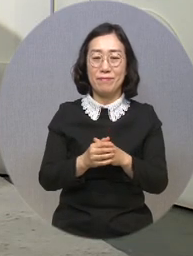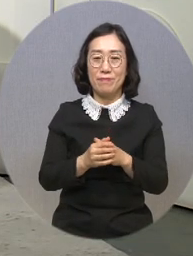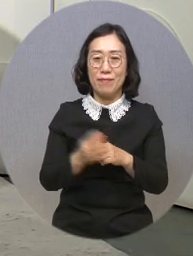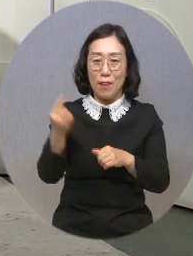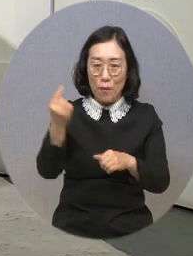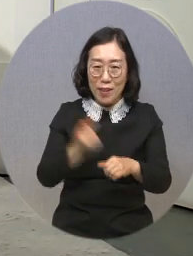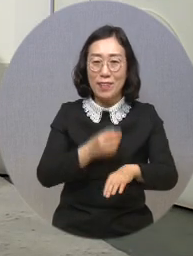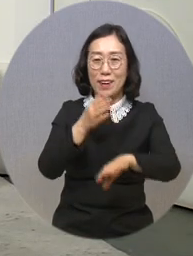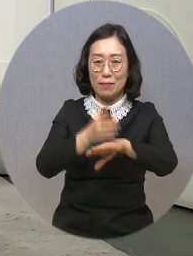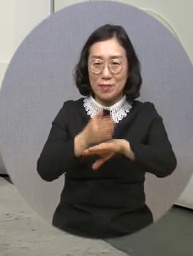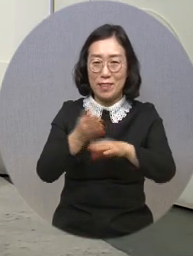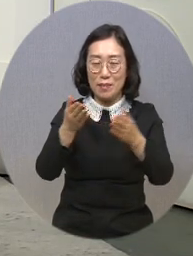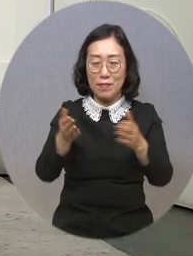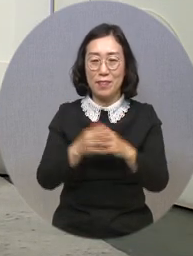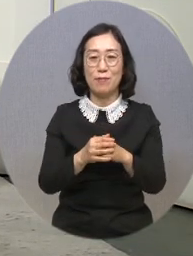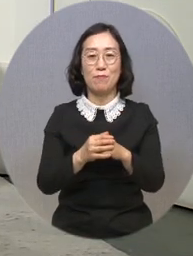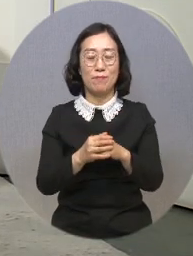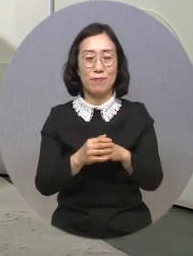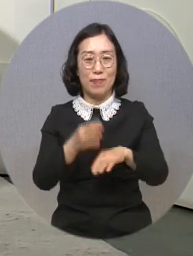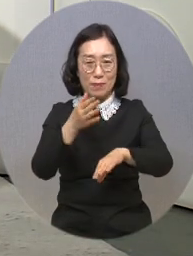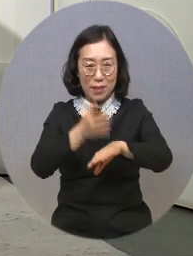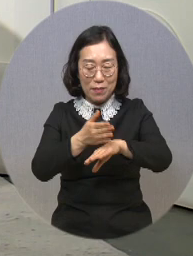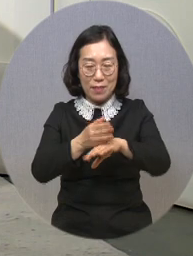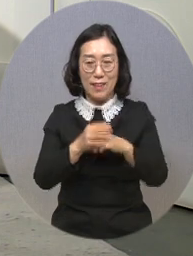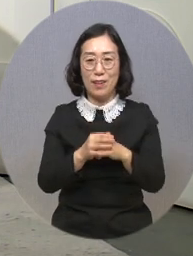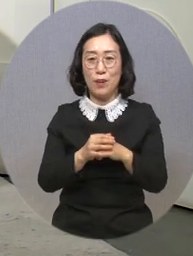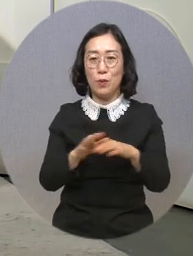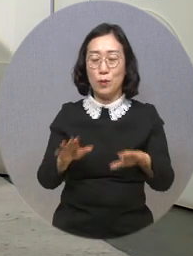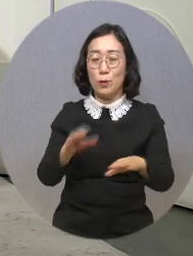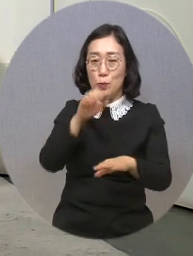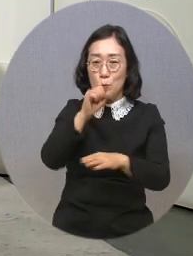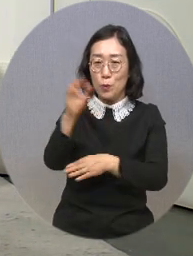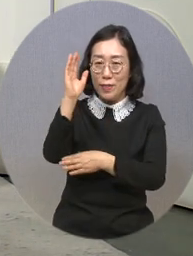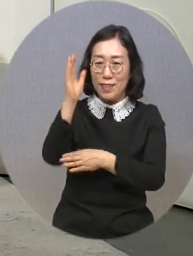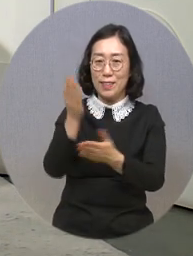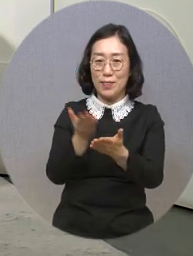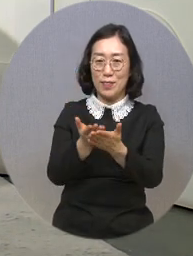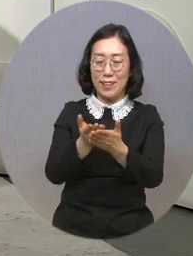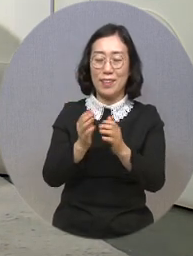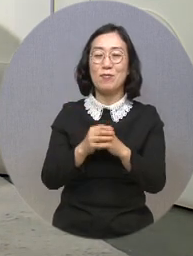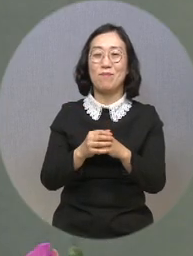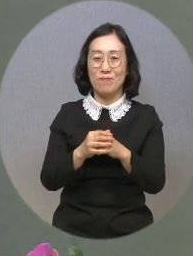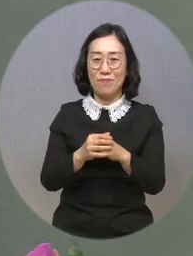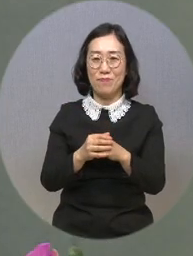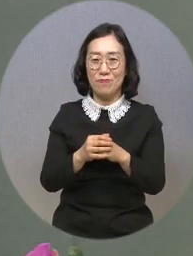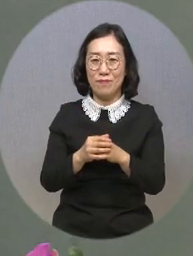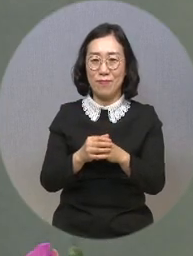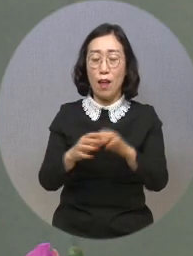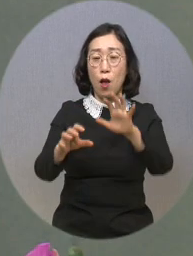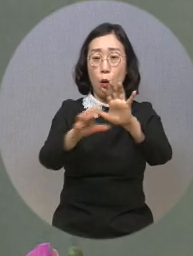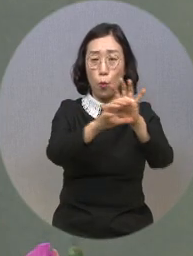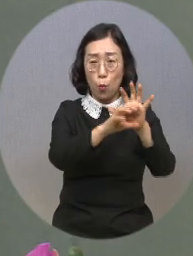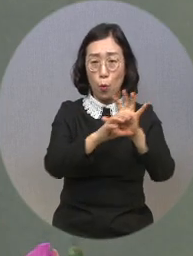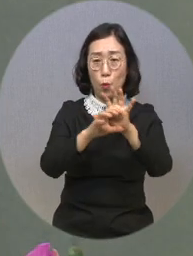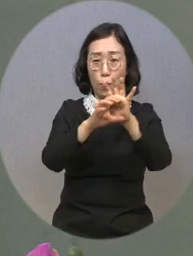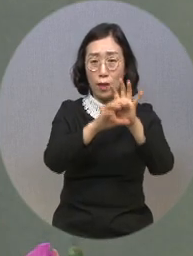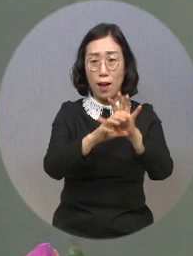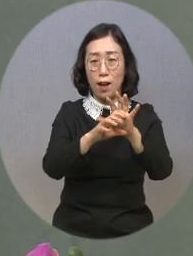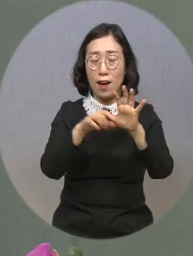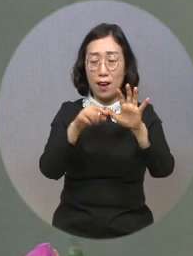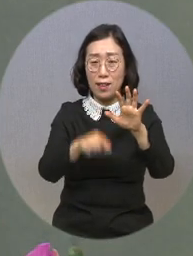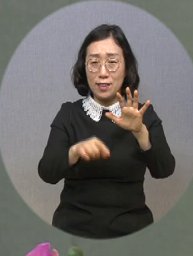오셔서 감사합니다. 네, 네 감사합니다. 네. 오늘 좋은 말씀 좀 주세요. 네. 네. 코로나 전국이